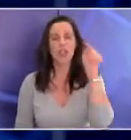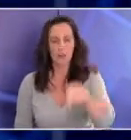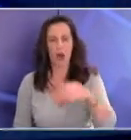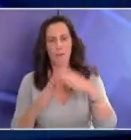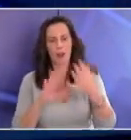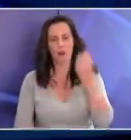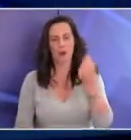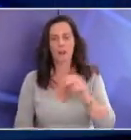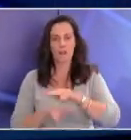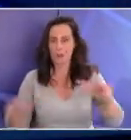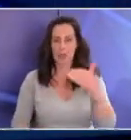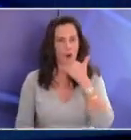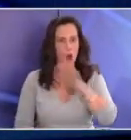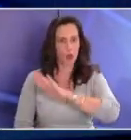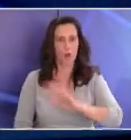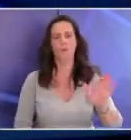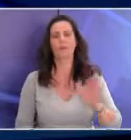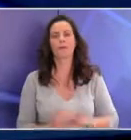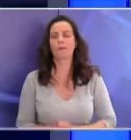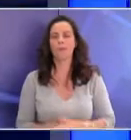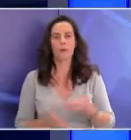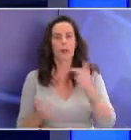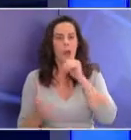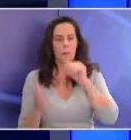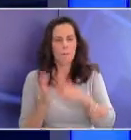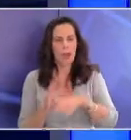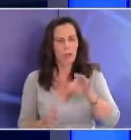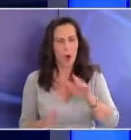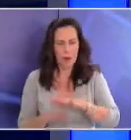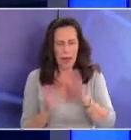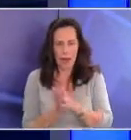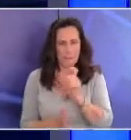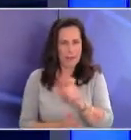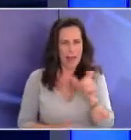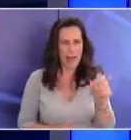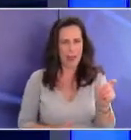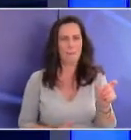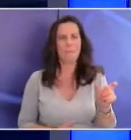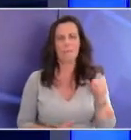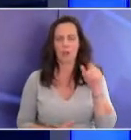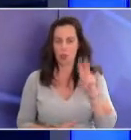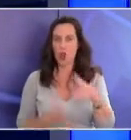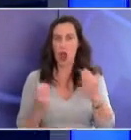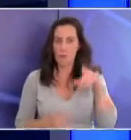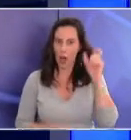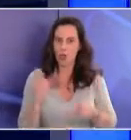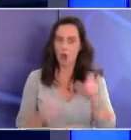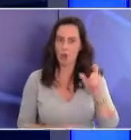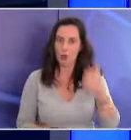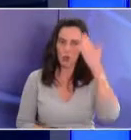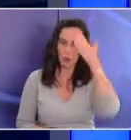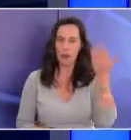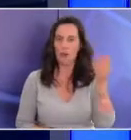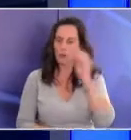הגובים, ואז המצב הוא באמת לא נעים. בטים, ליינים, בנקים, מורים, אלה המושגים המקצועיים שיש לא מעט אנשים במדינה שמכירים